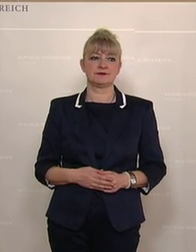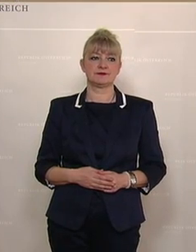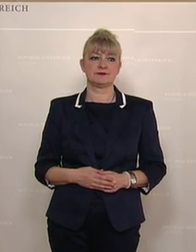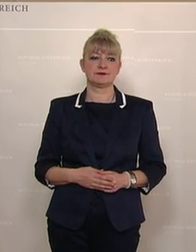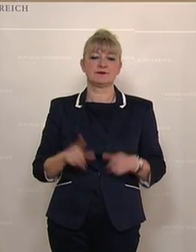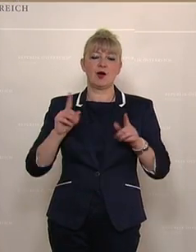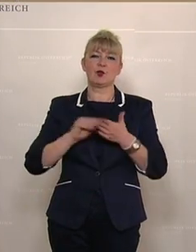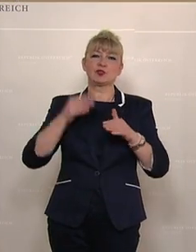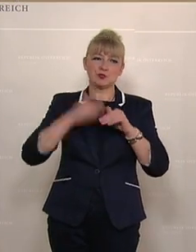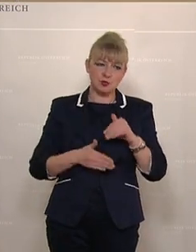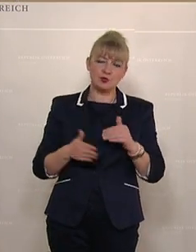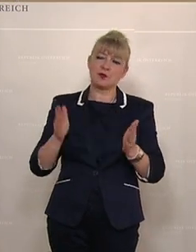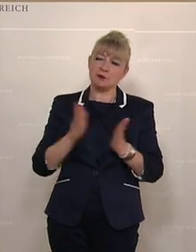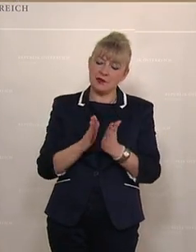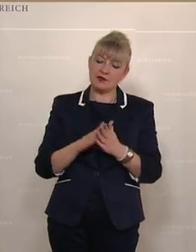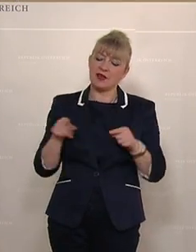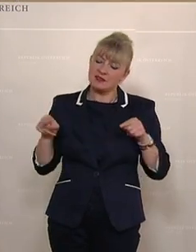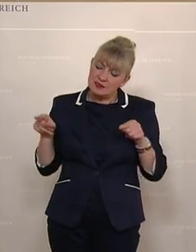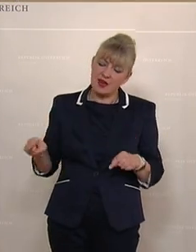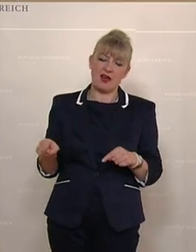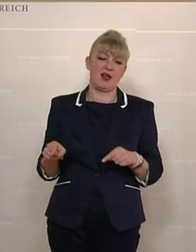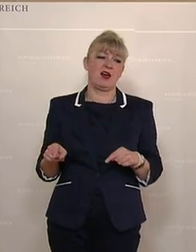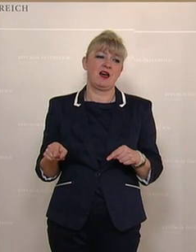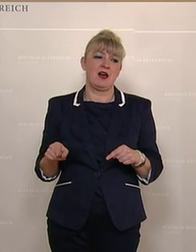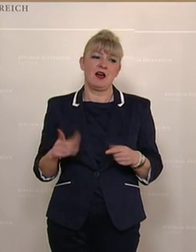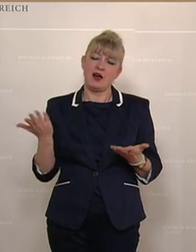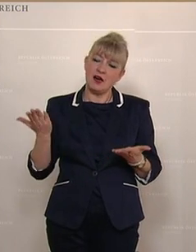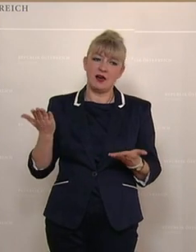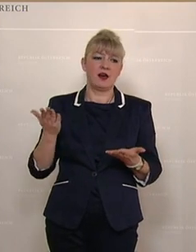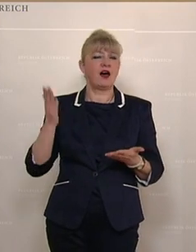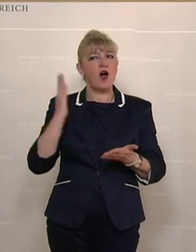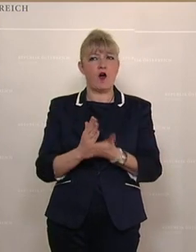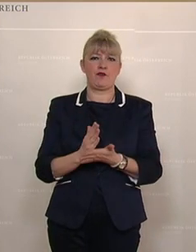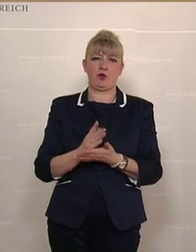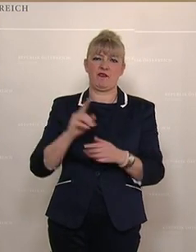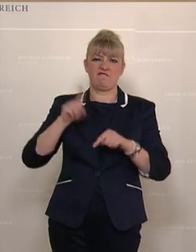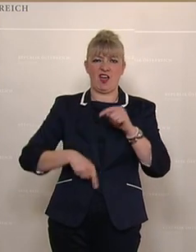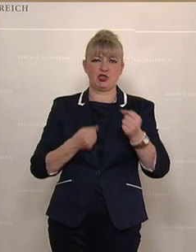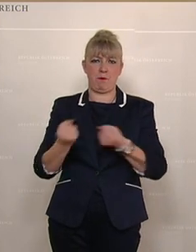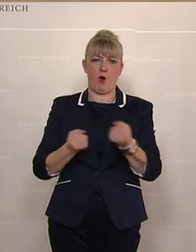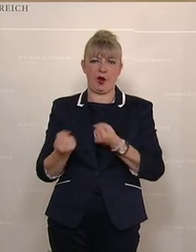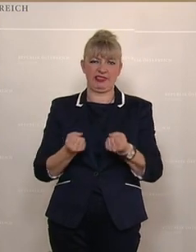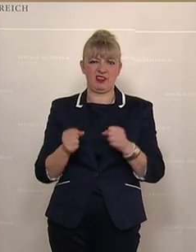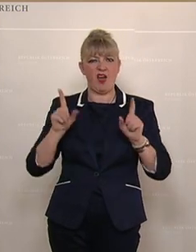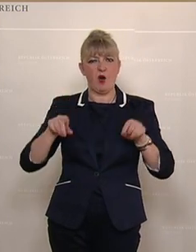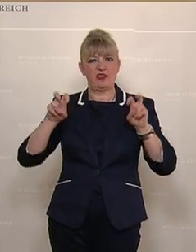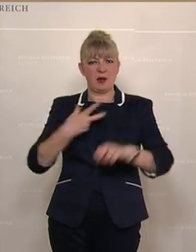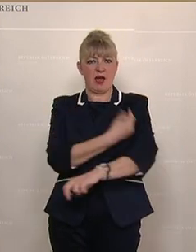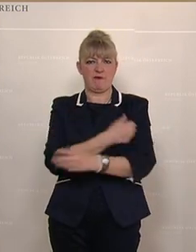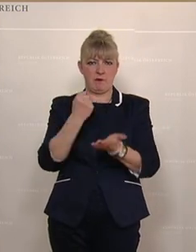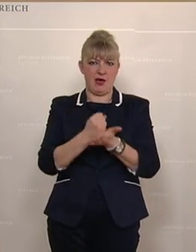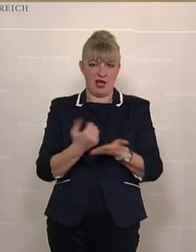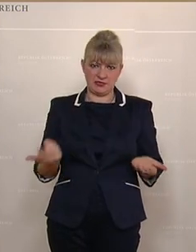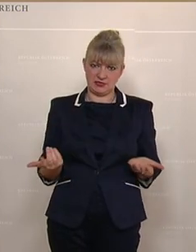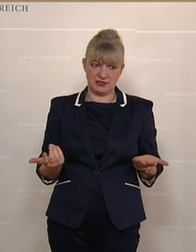machen Sie hier kehrt mit dieser falschen Politik. Auch zum Impfpass. Es soll